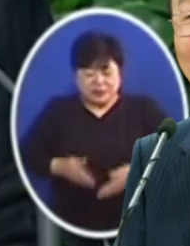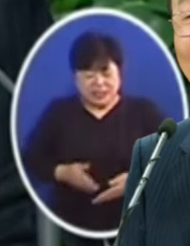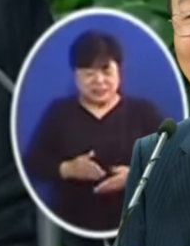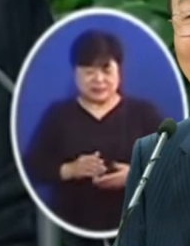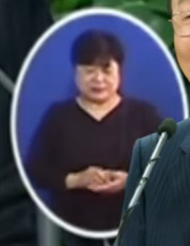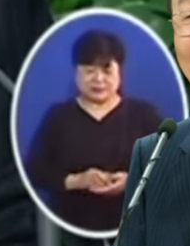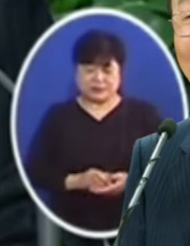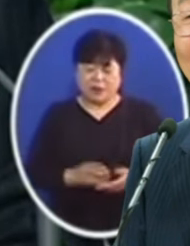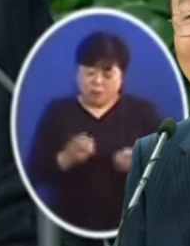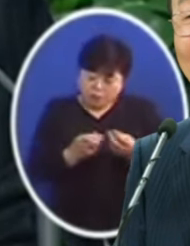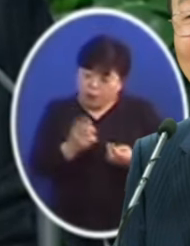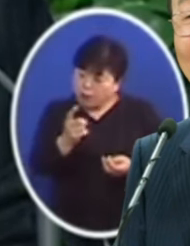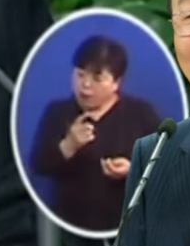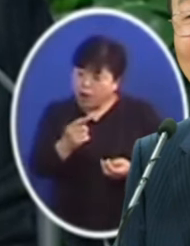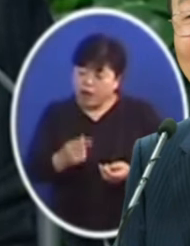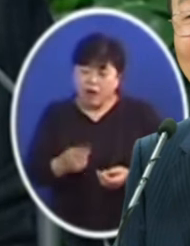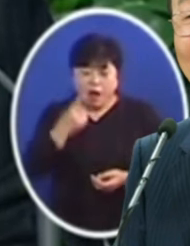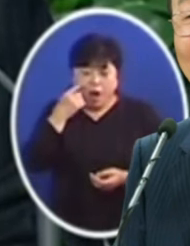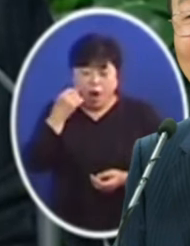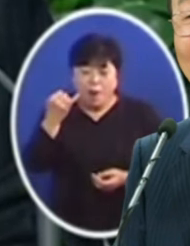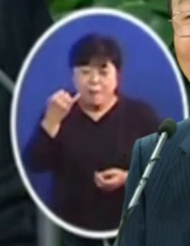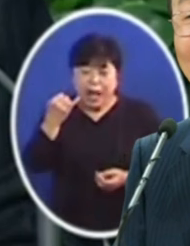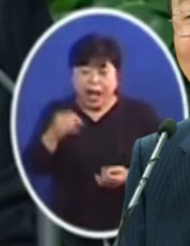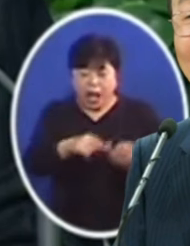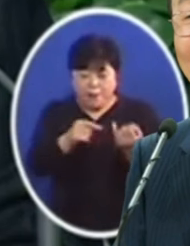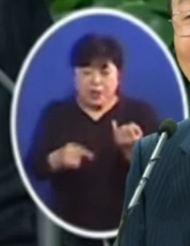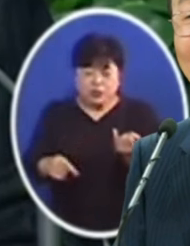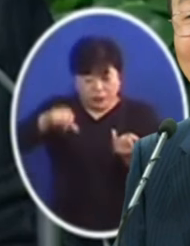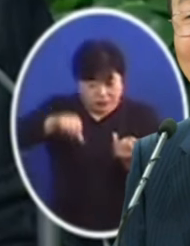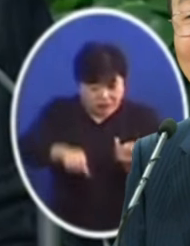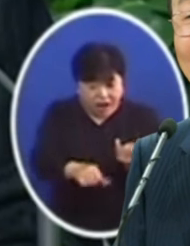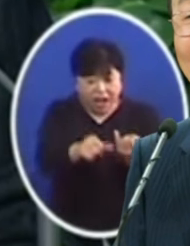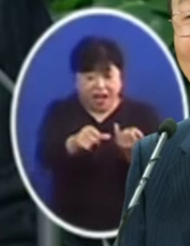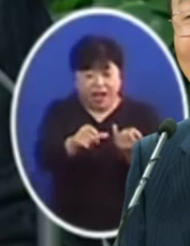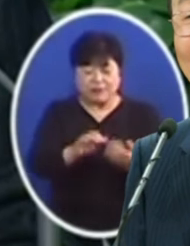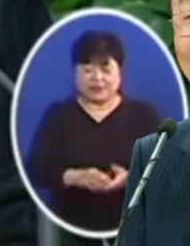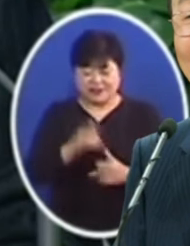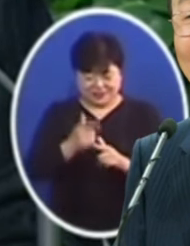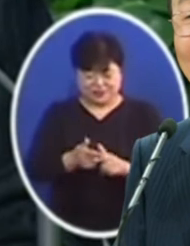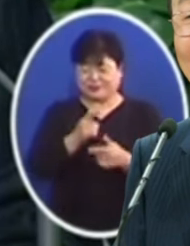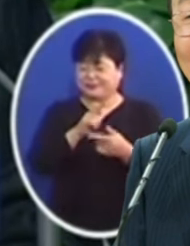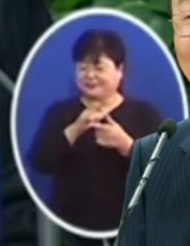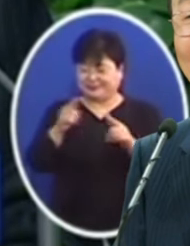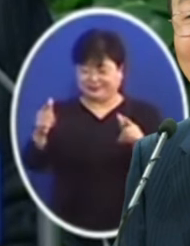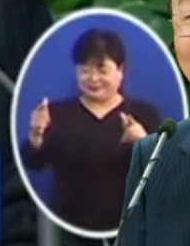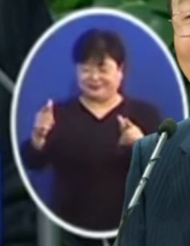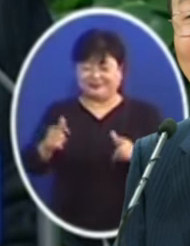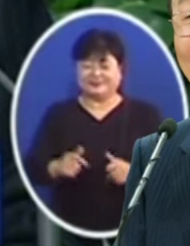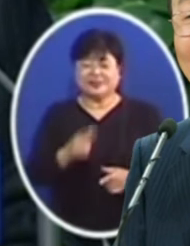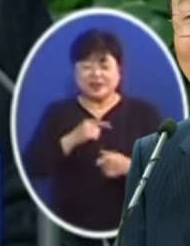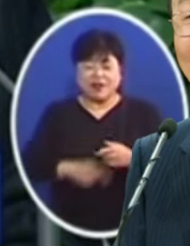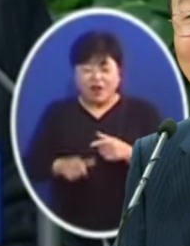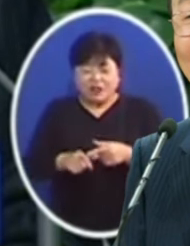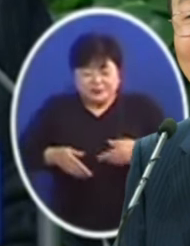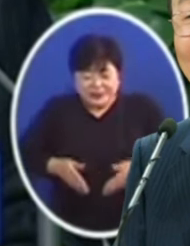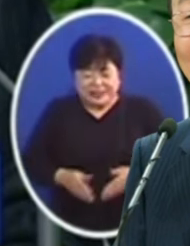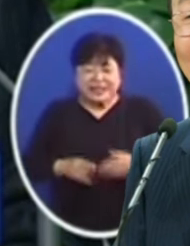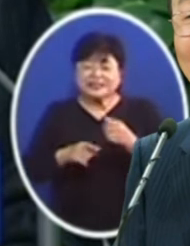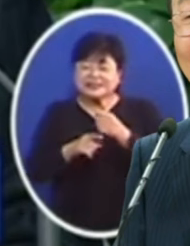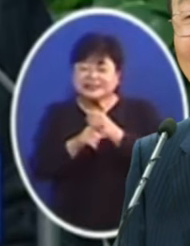거듭나자면 어떻게 합니까? 다시 어머니 뱃속에 들어갔다 나와야 됩니까? 예수님께서 내가 네게 거듭나야 되겠다는